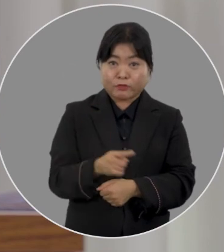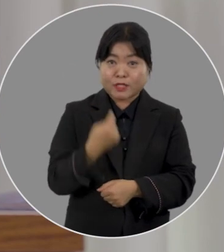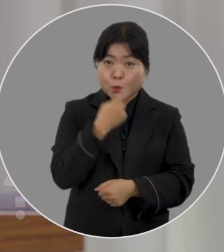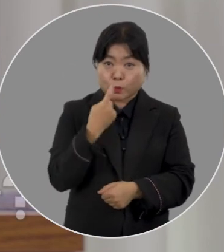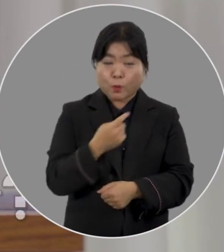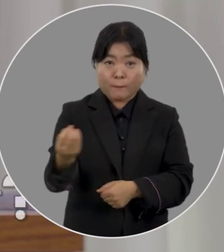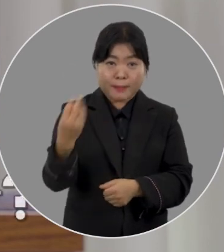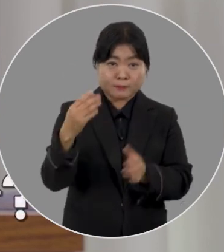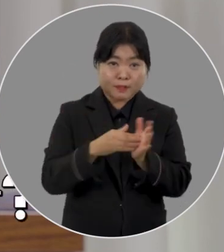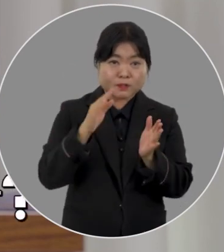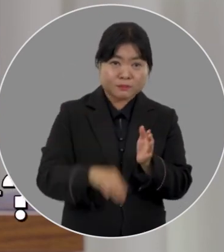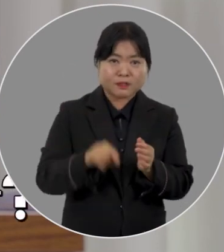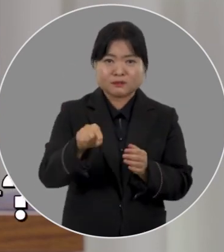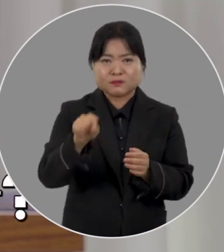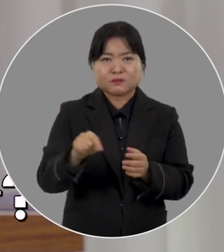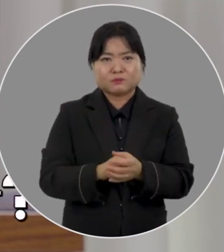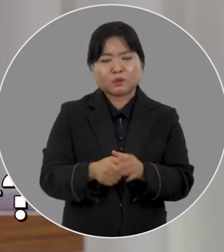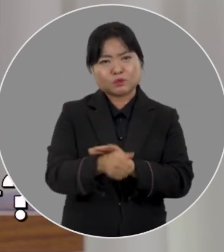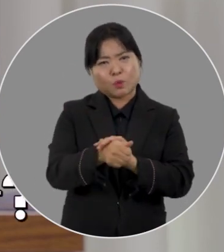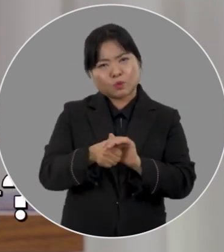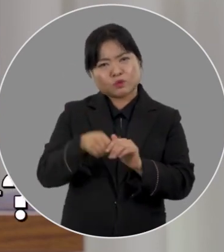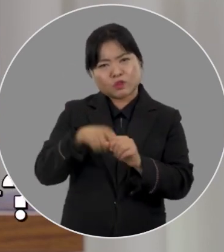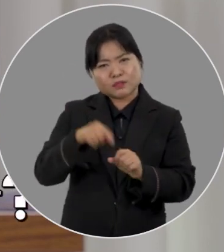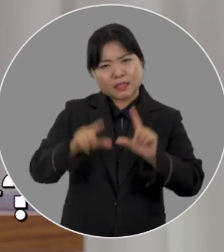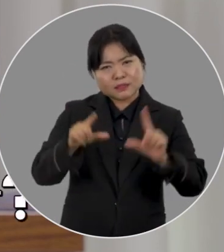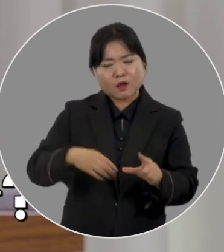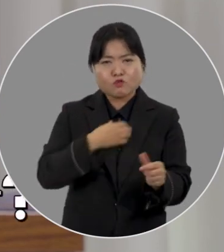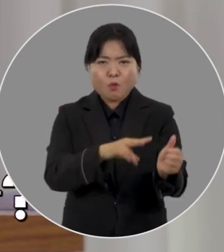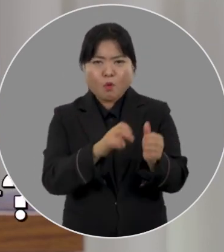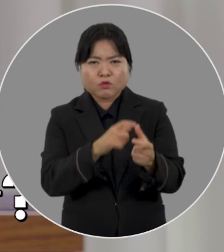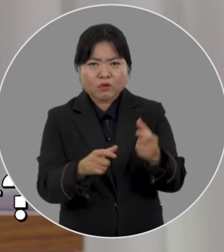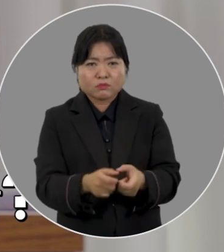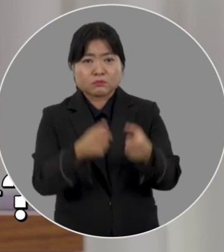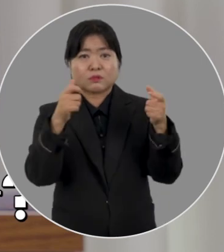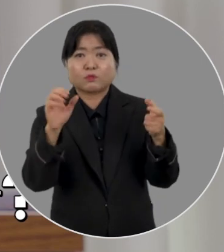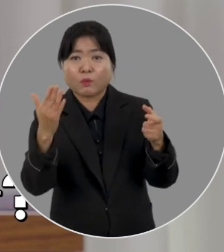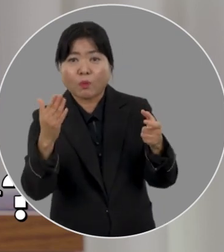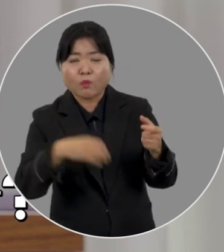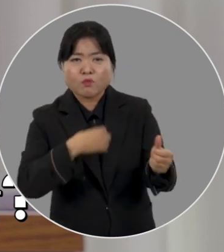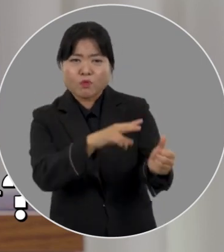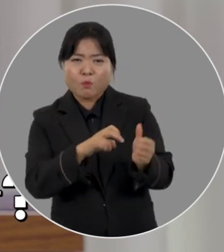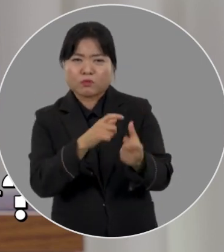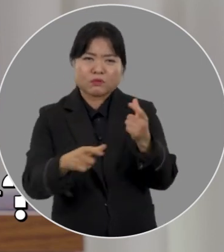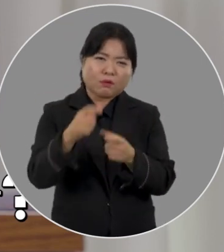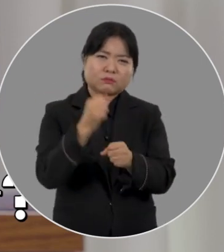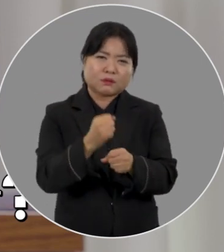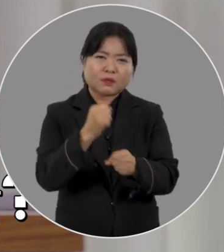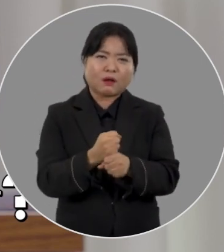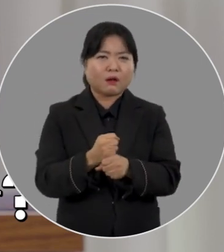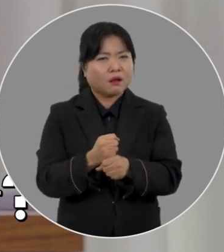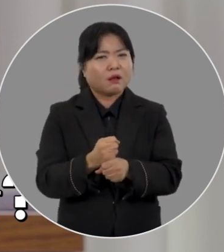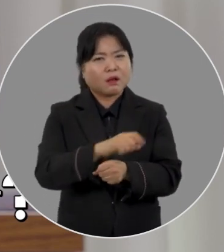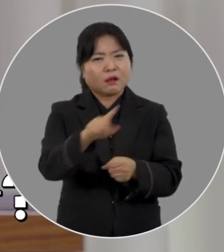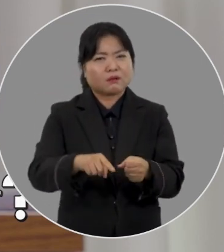말씀하셨지만, 이게 그런 소극적인 자세가 이 혐오를 더 부추기고 더 이렇게 좀 그러니까 생산되는